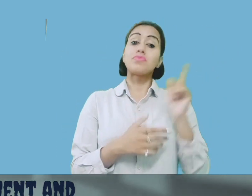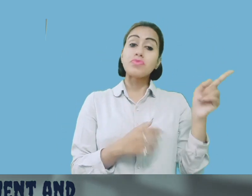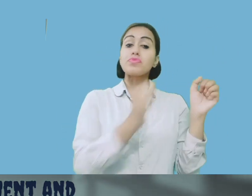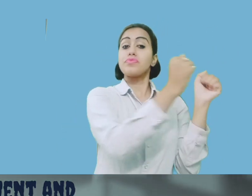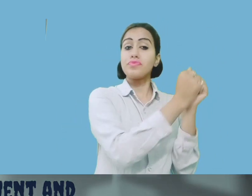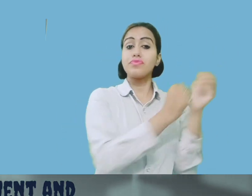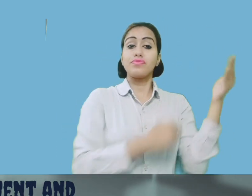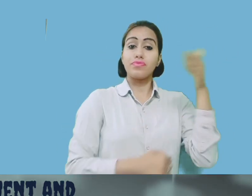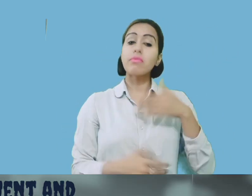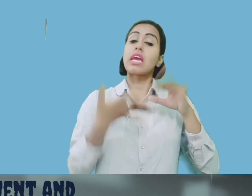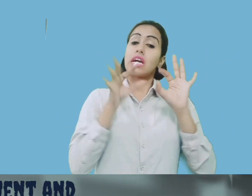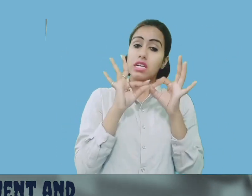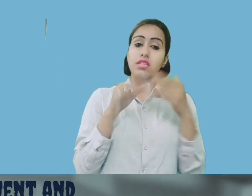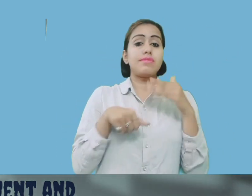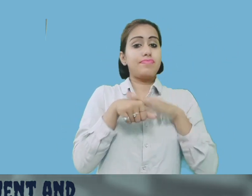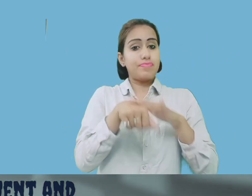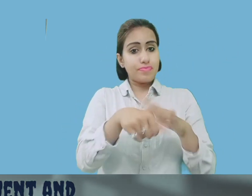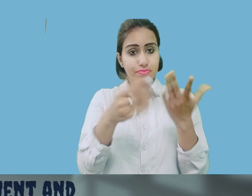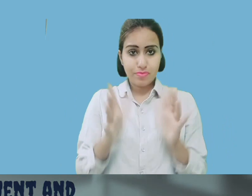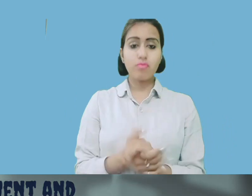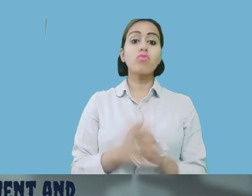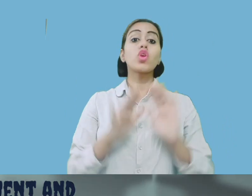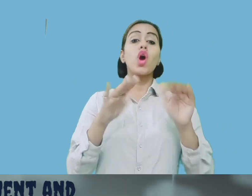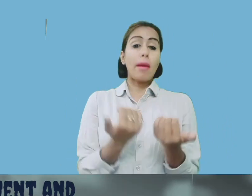में NCERT की तरफ से और